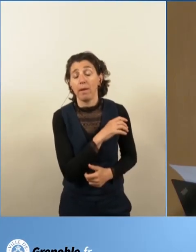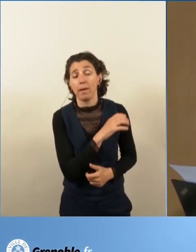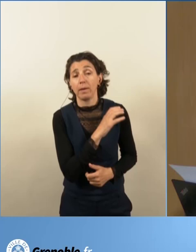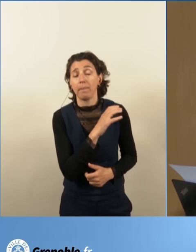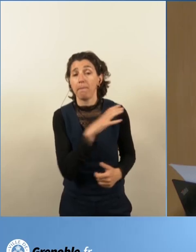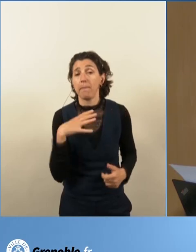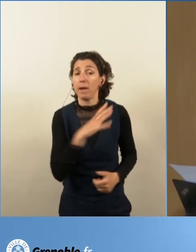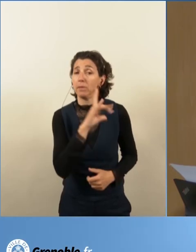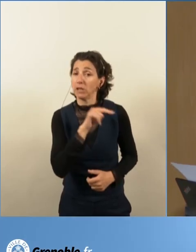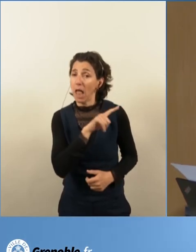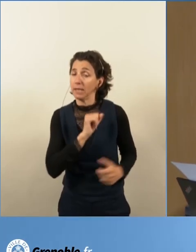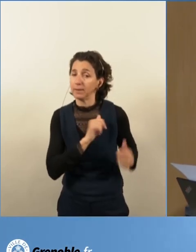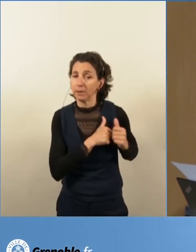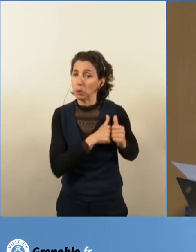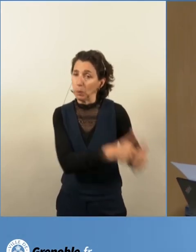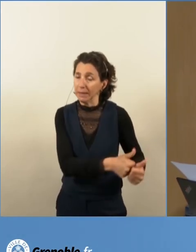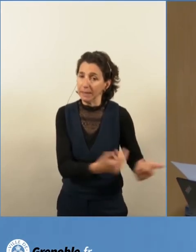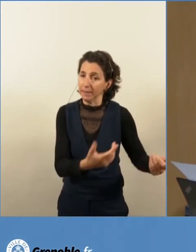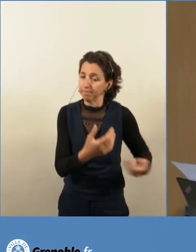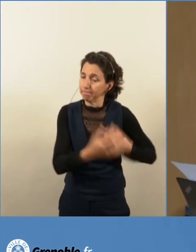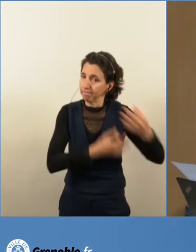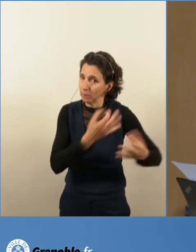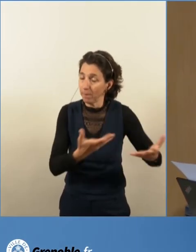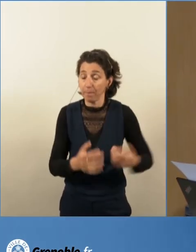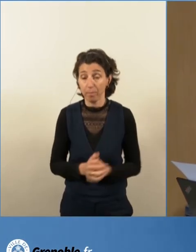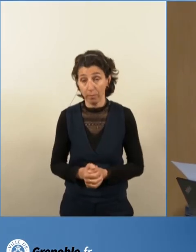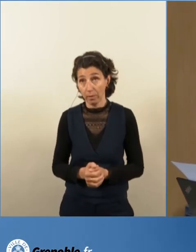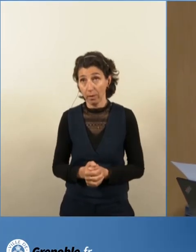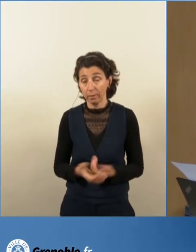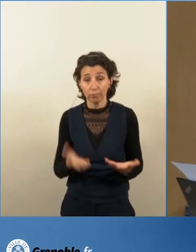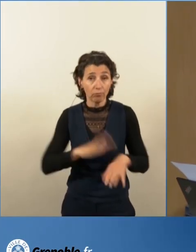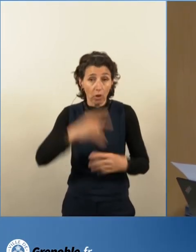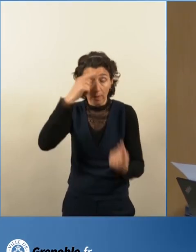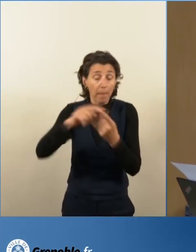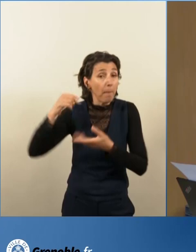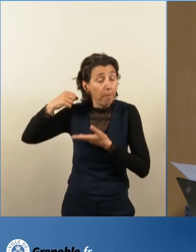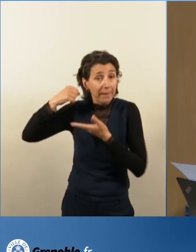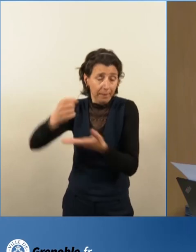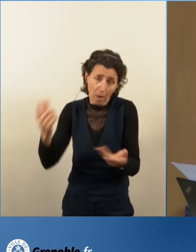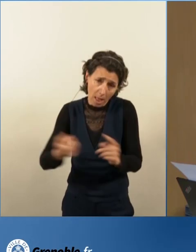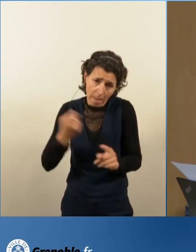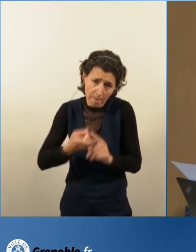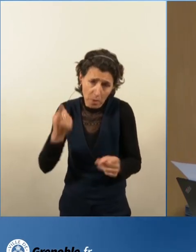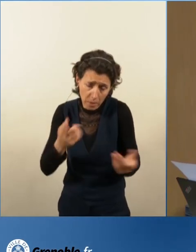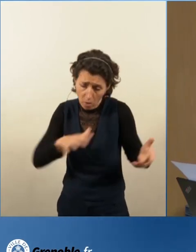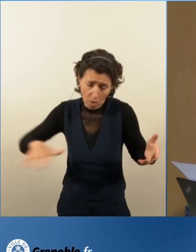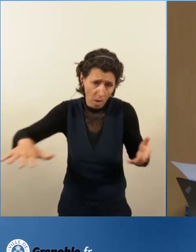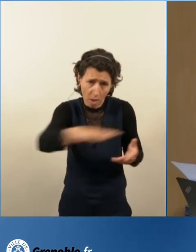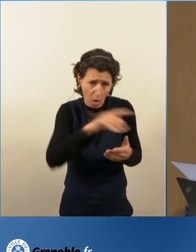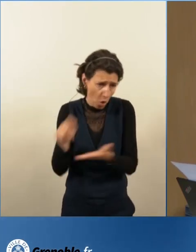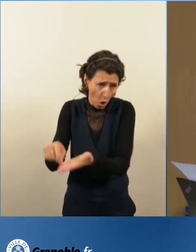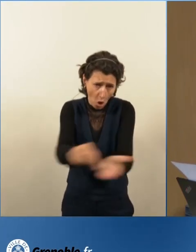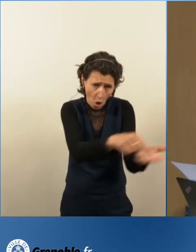dire un peu dans ses propos tout ce qui patrimoine c'est extrêmement important à tous les niveaux et quel que soit la ville mais